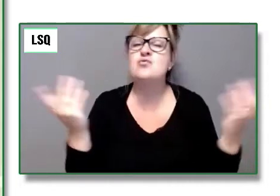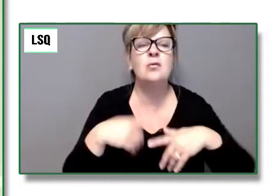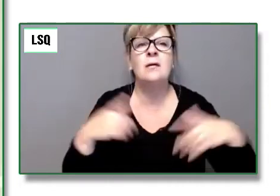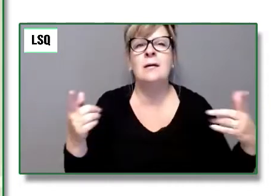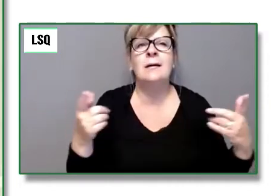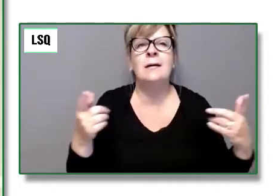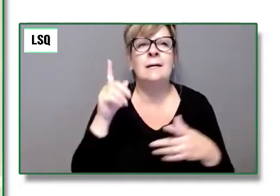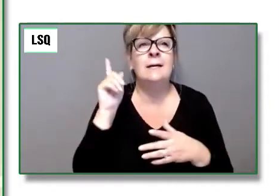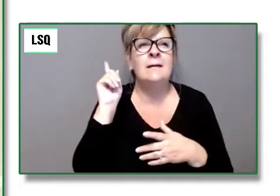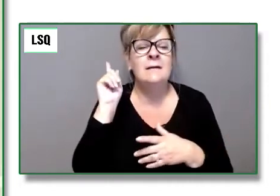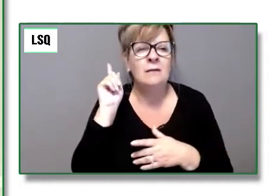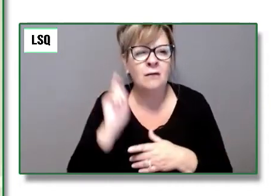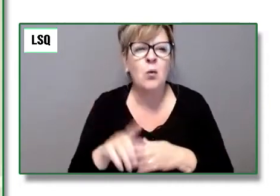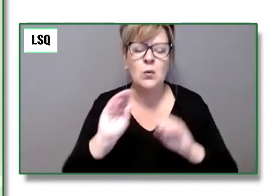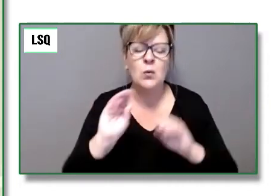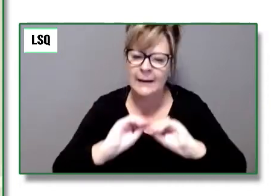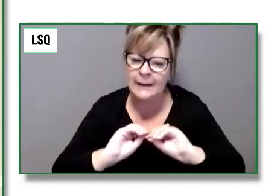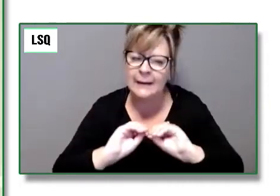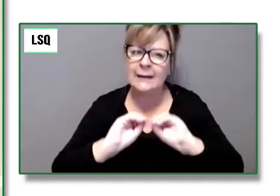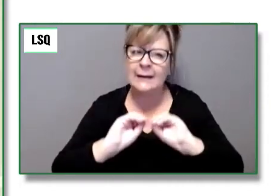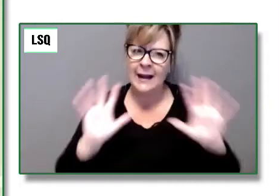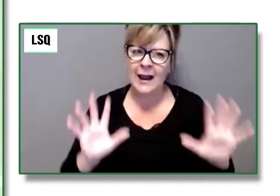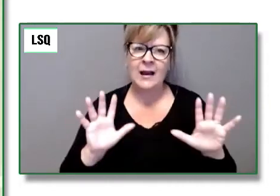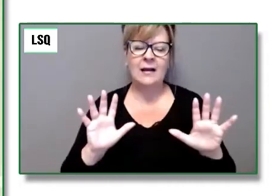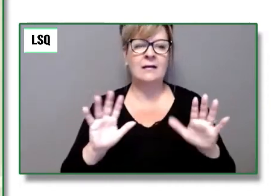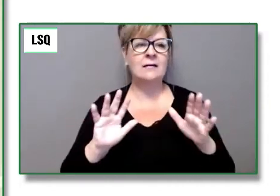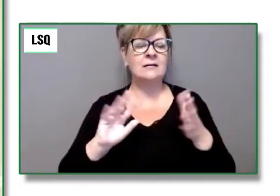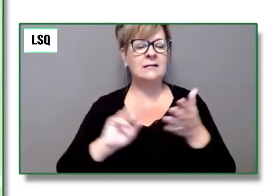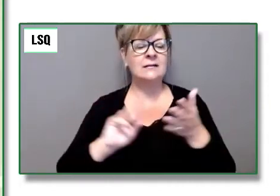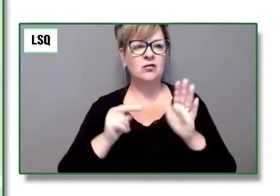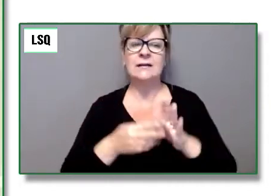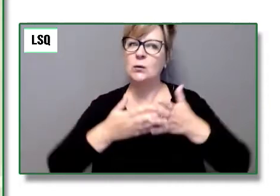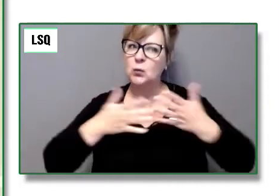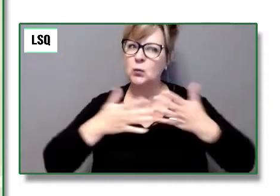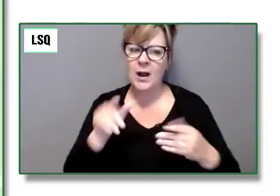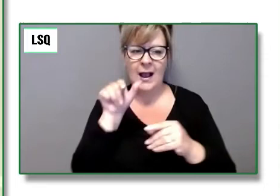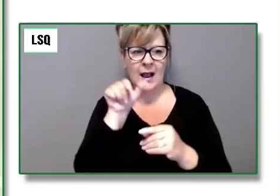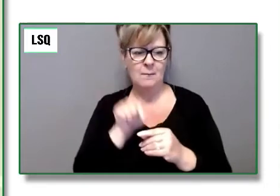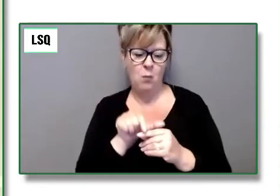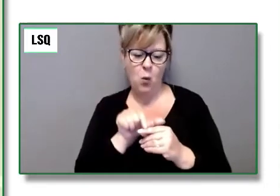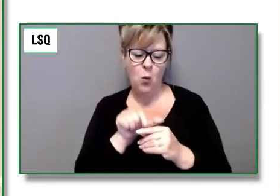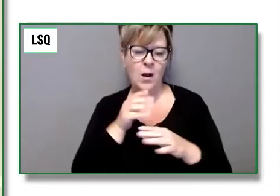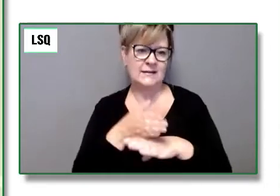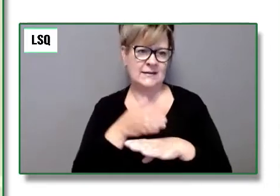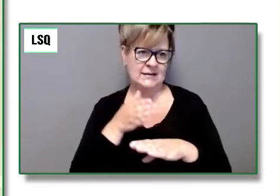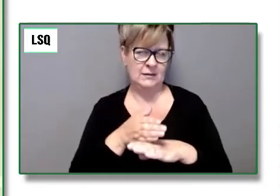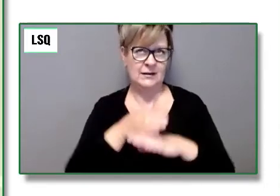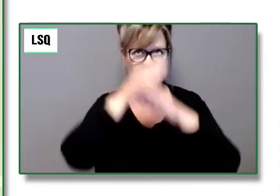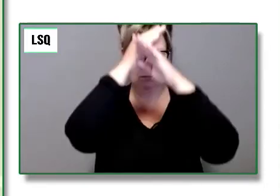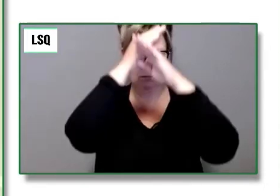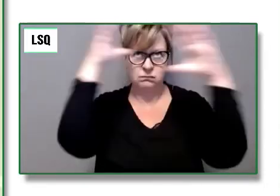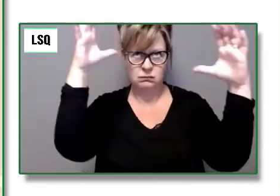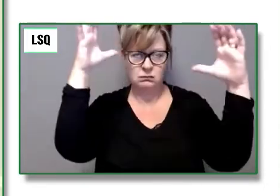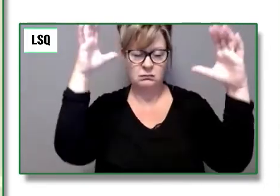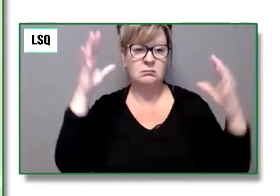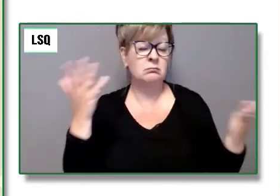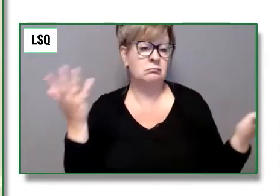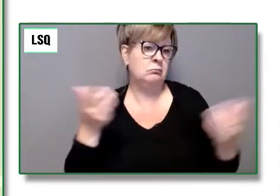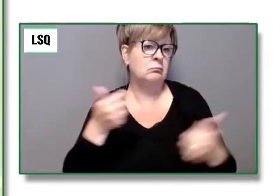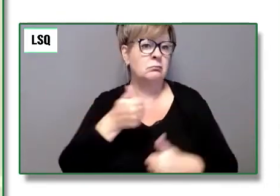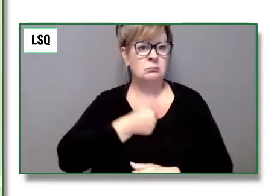moi, donc, je sais qu'il y a une influenceuse qui en parle beaucoup en ligne et qui